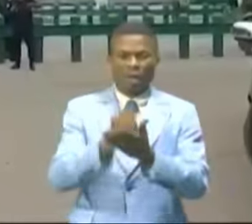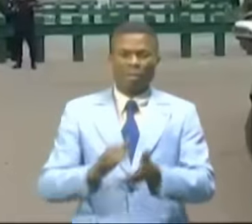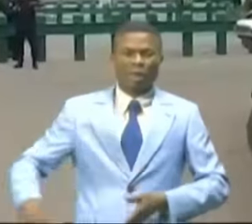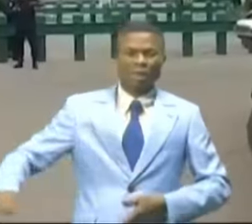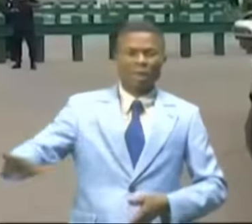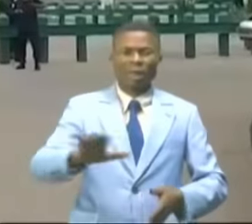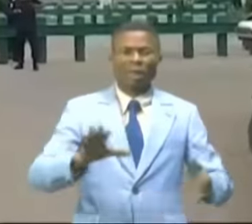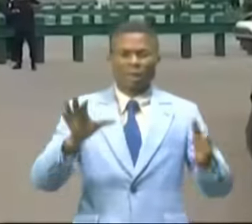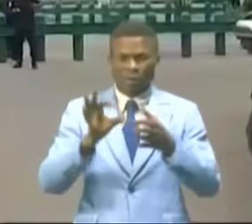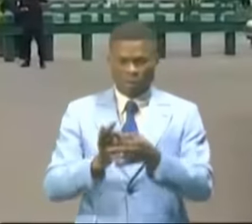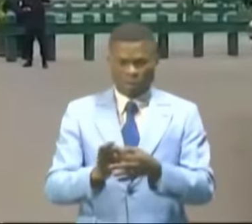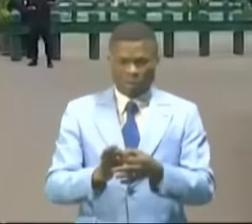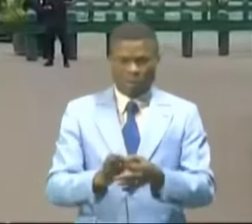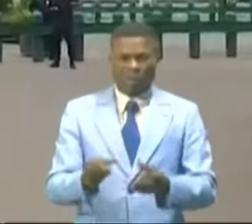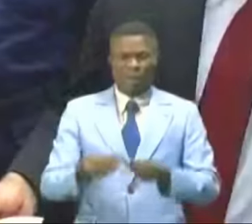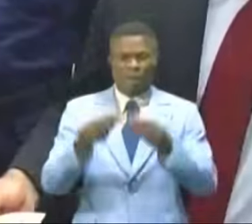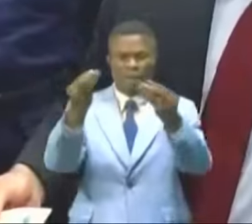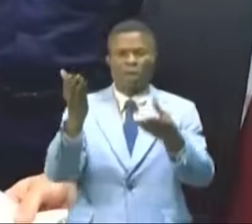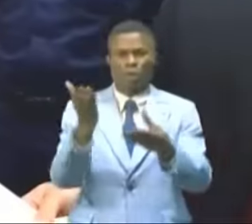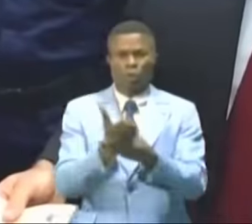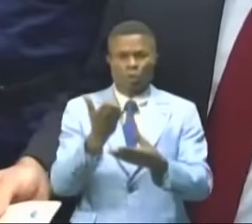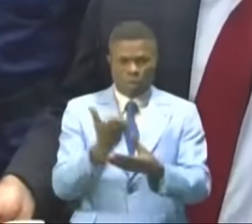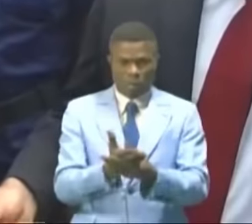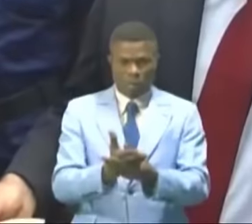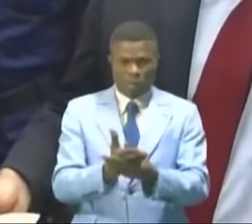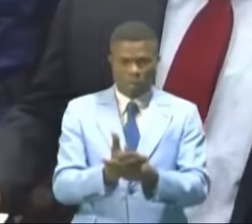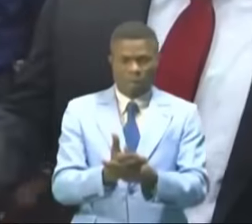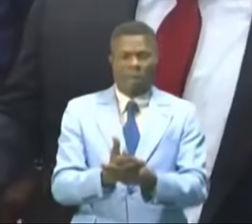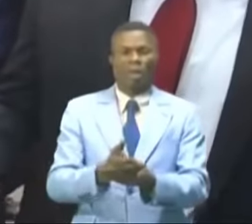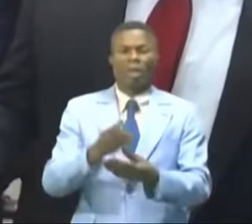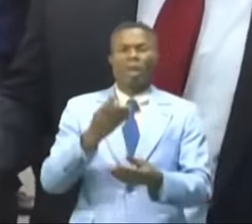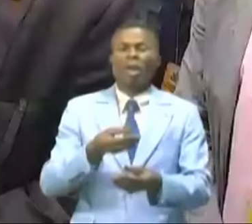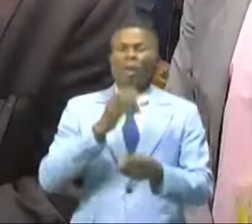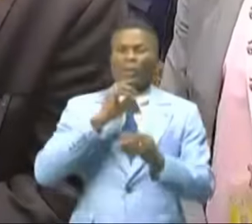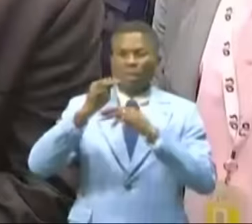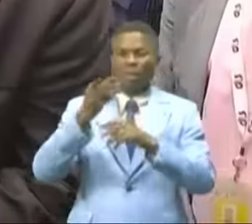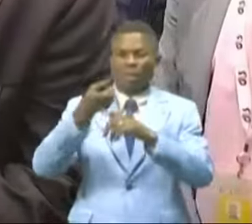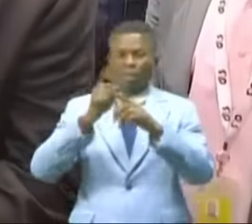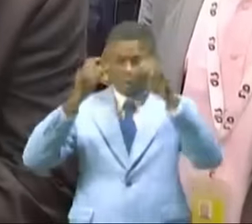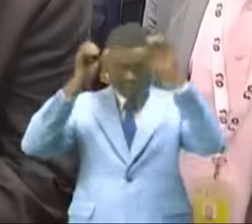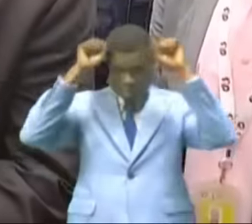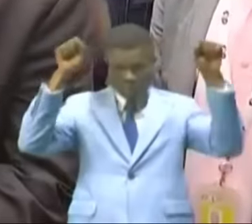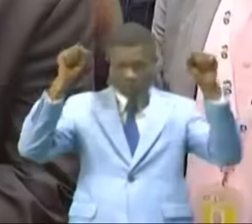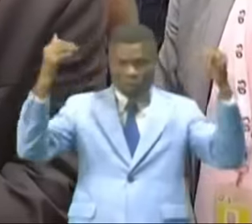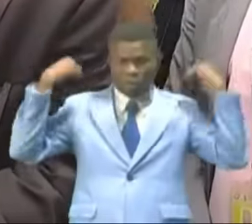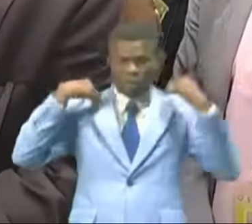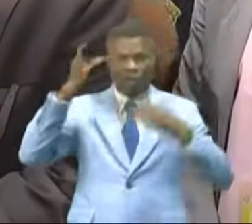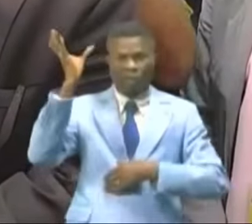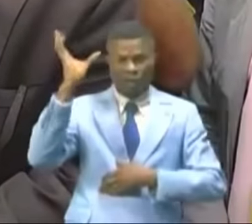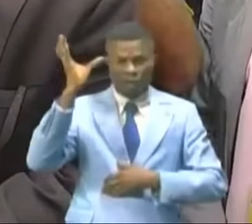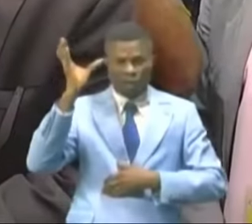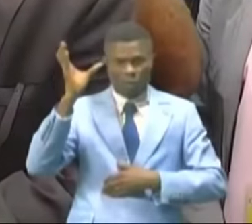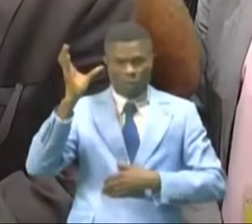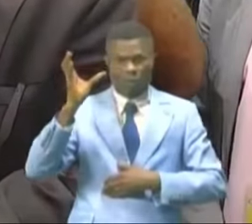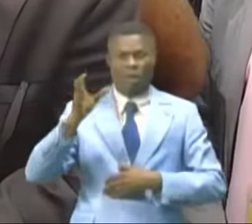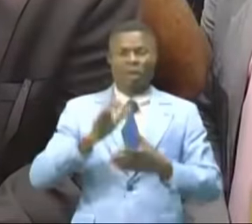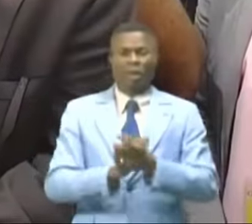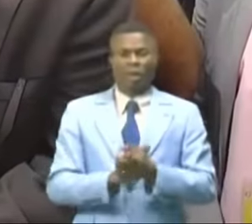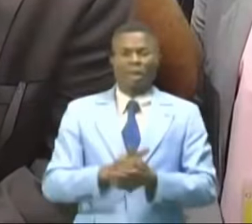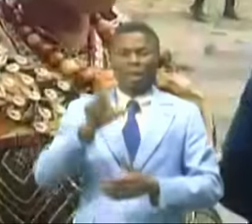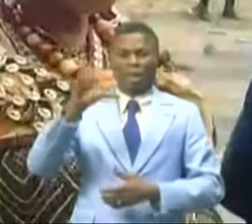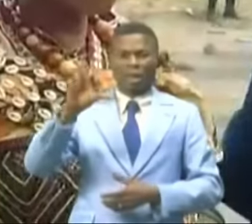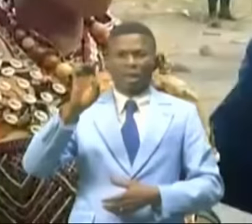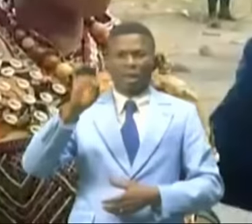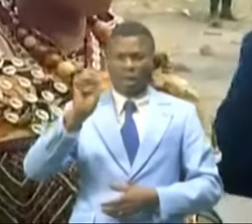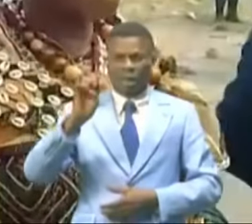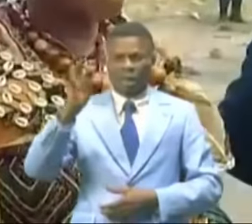d'Amérique où ils ont déposé un mémo. Le message porté par le président des chefs coutumiers, Sa Majesté Lembalemba,